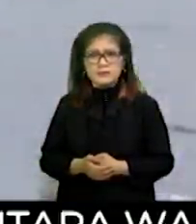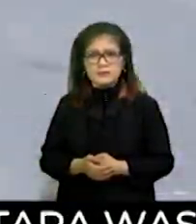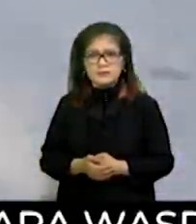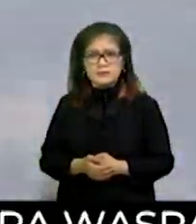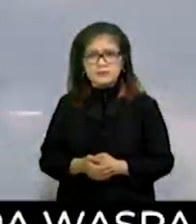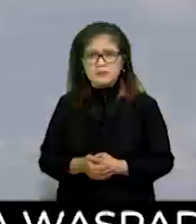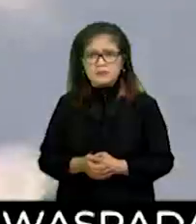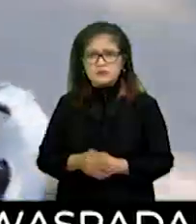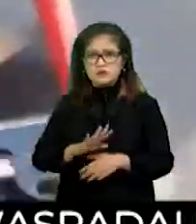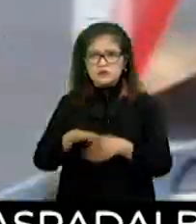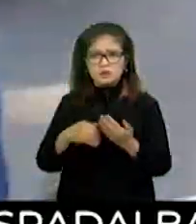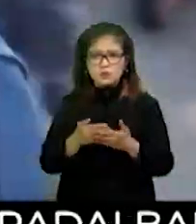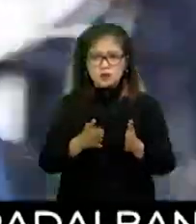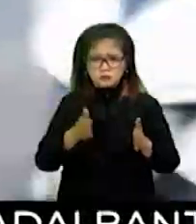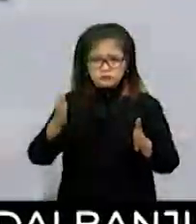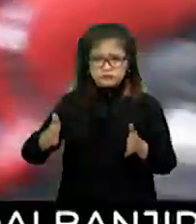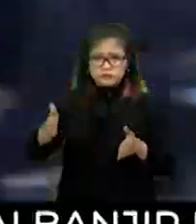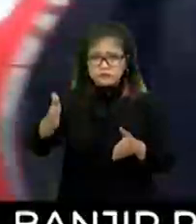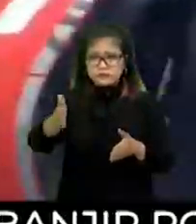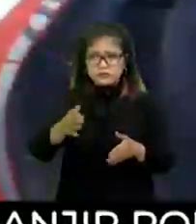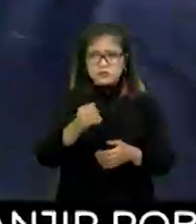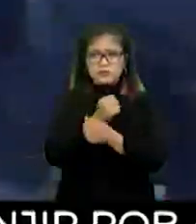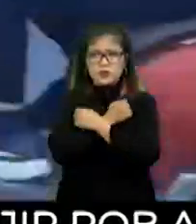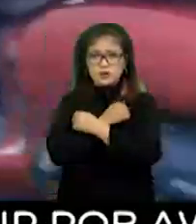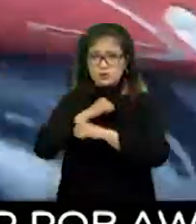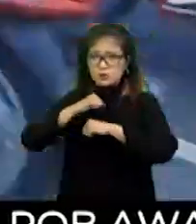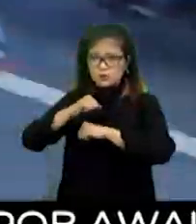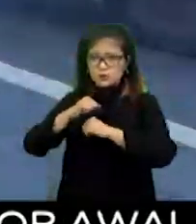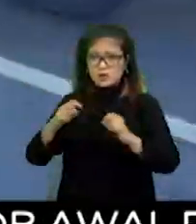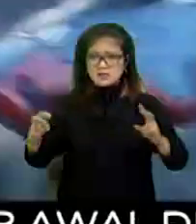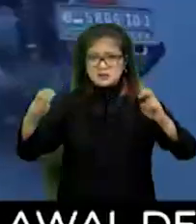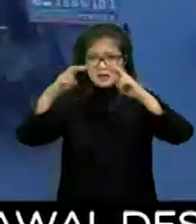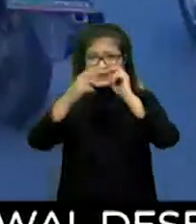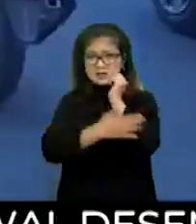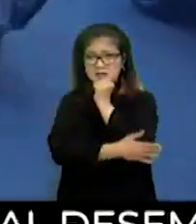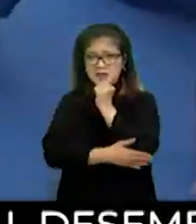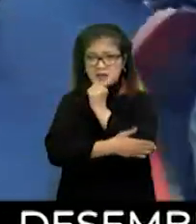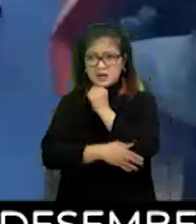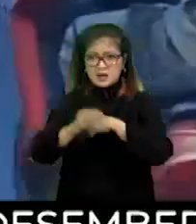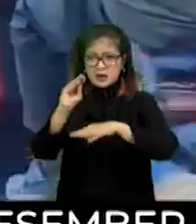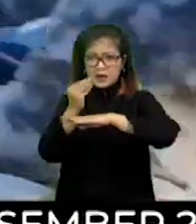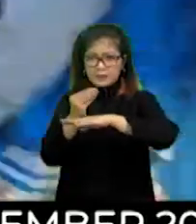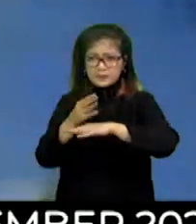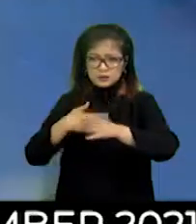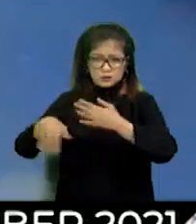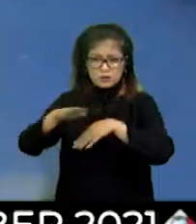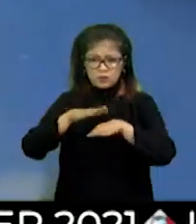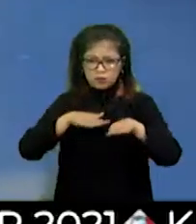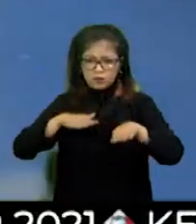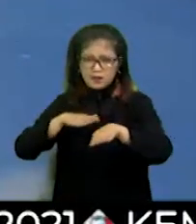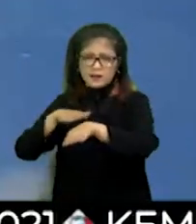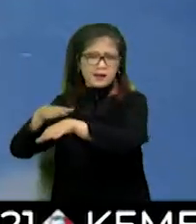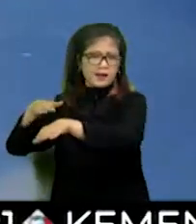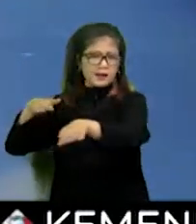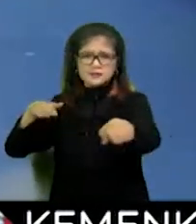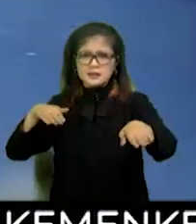Ditutupnya semua akses menuju istana dan patung kuda berimbas terjadinya kemacetan di sekitar kawasan Gambir. Sejumlah pengendara roda 2 bahkan